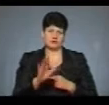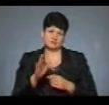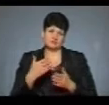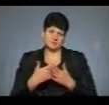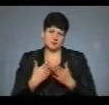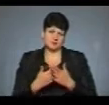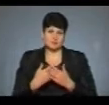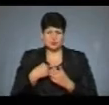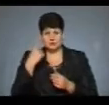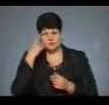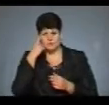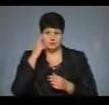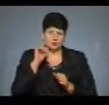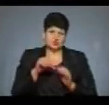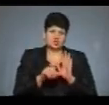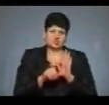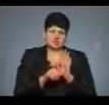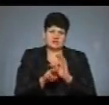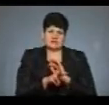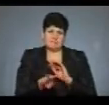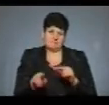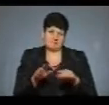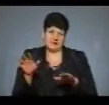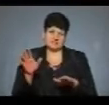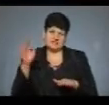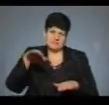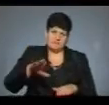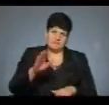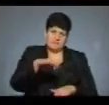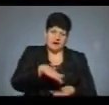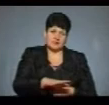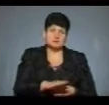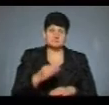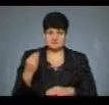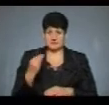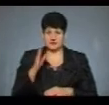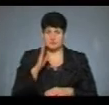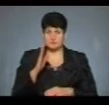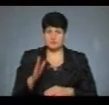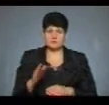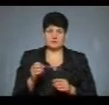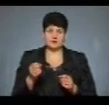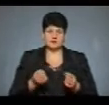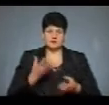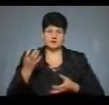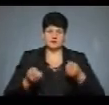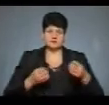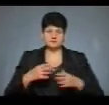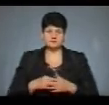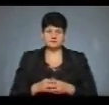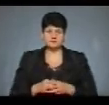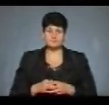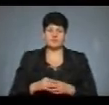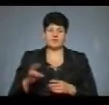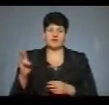думаю, що зроблю десь коло 6 метрів з водопадами, з таким буде трошки цікаво, з підсвіткою. Духівник